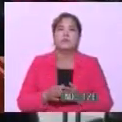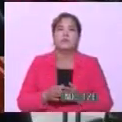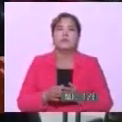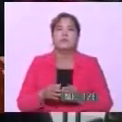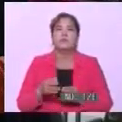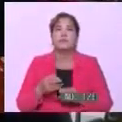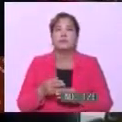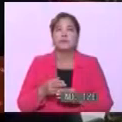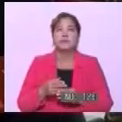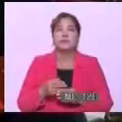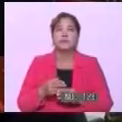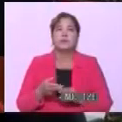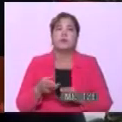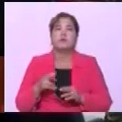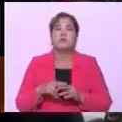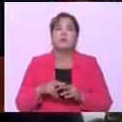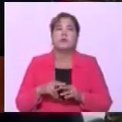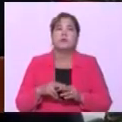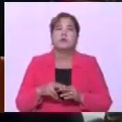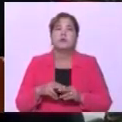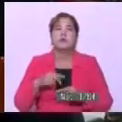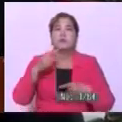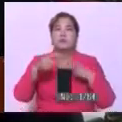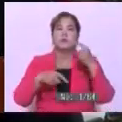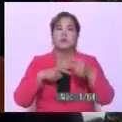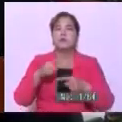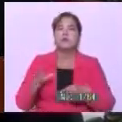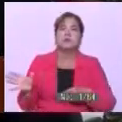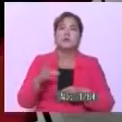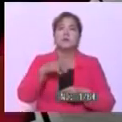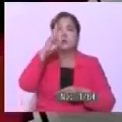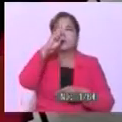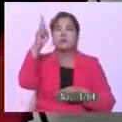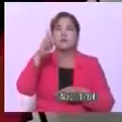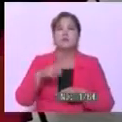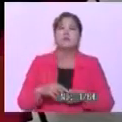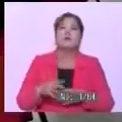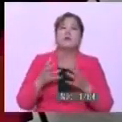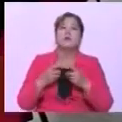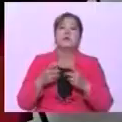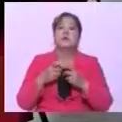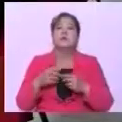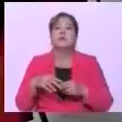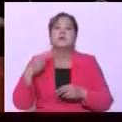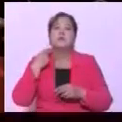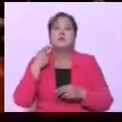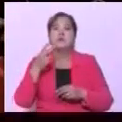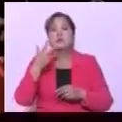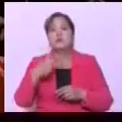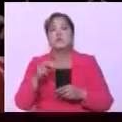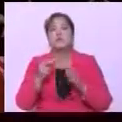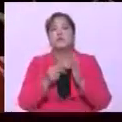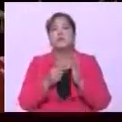тот момент, то, что зависит будущее нашего государства. Поскольку избирательный участок номер 38 в воинской